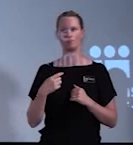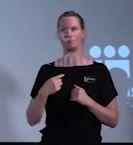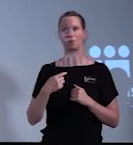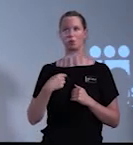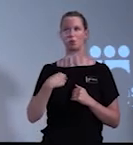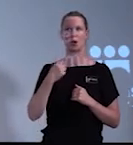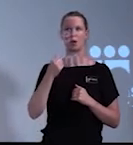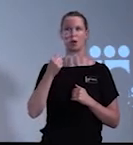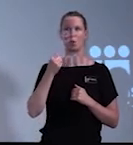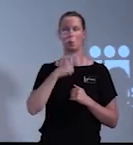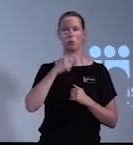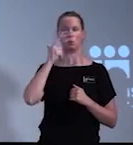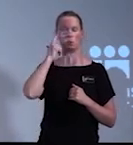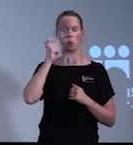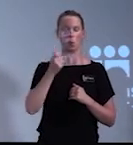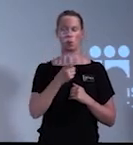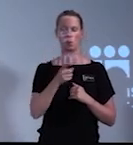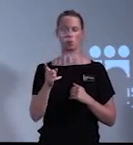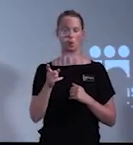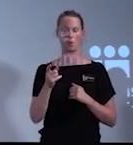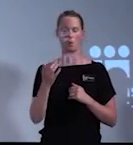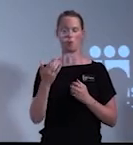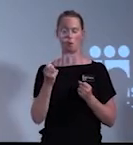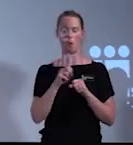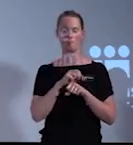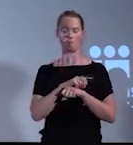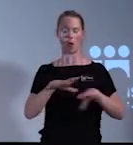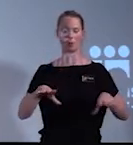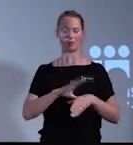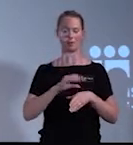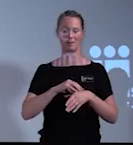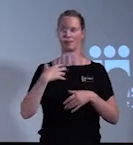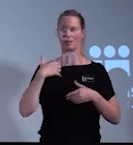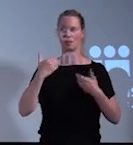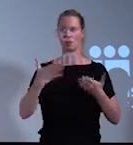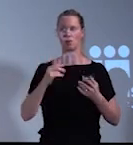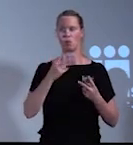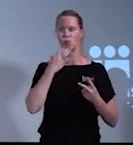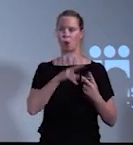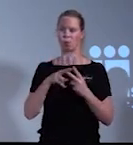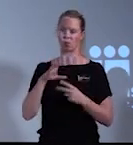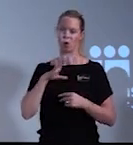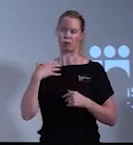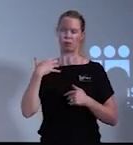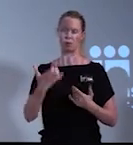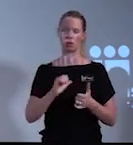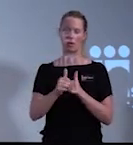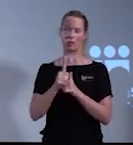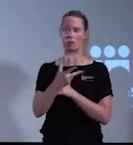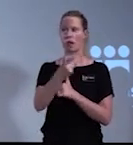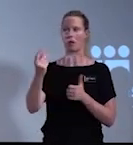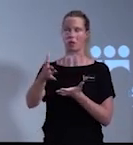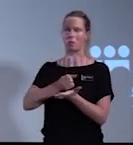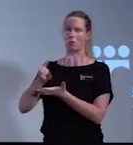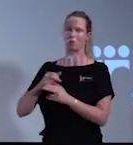Jag kan inte tro att de kommer kunna få en majoritet i Sveriges riksdag. Och så goda kontakter har jag med riksdagsledamöter i alla andra